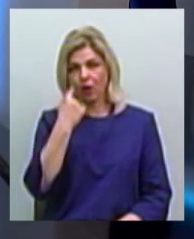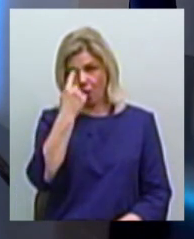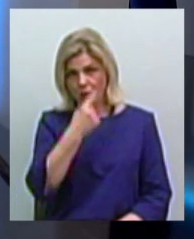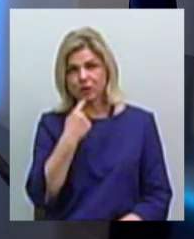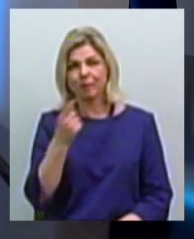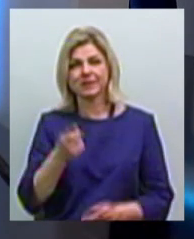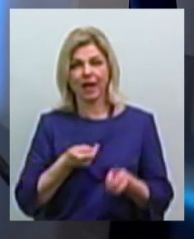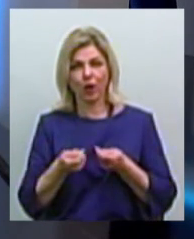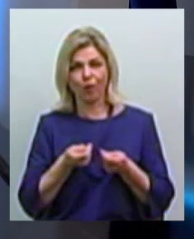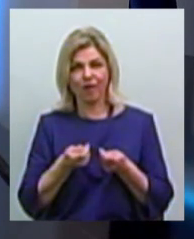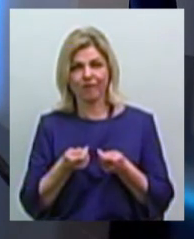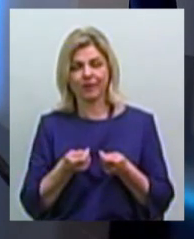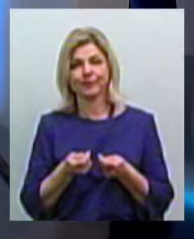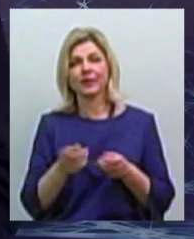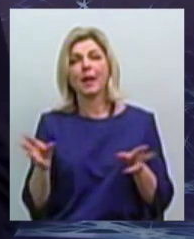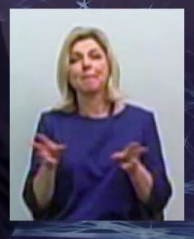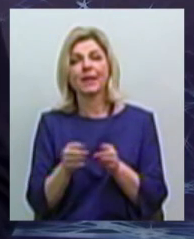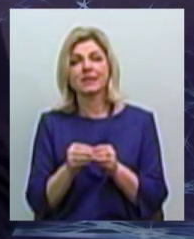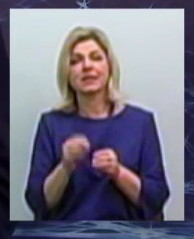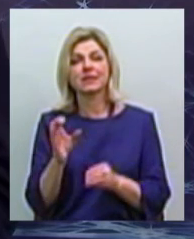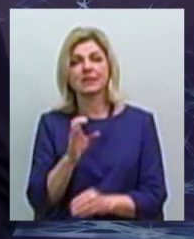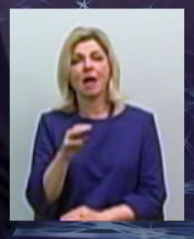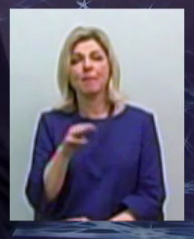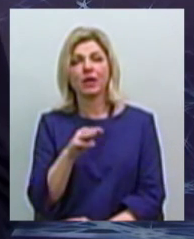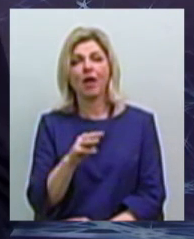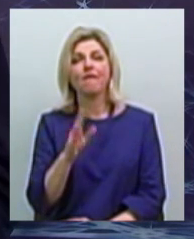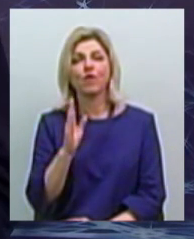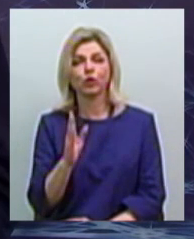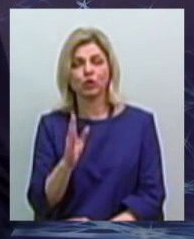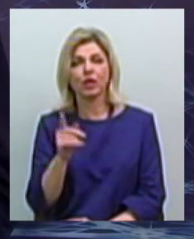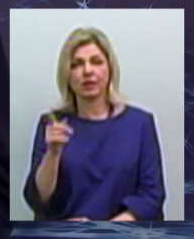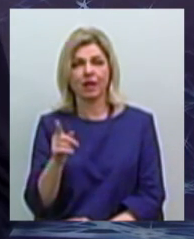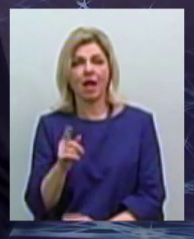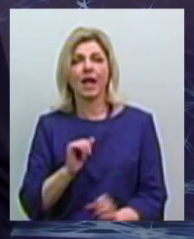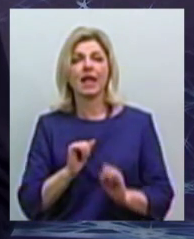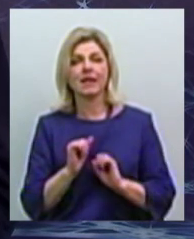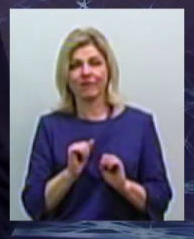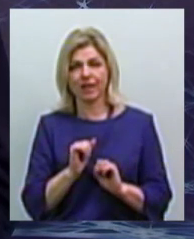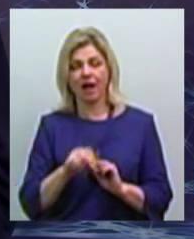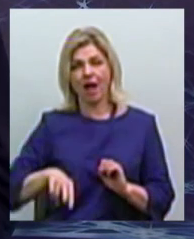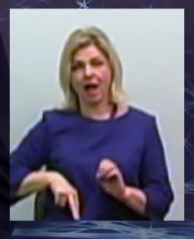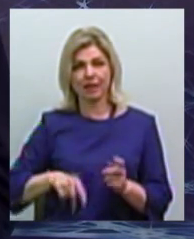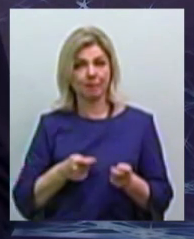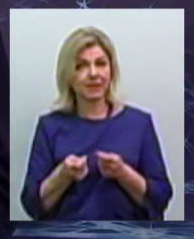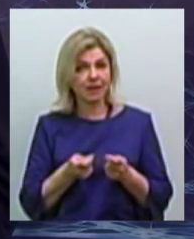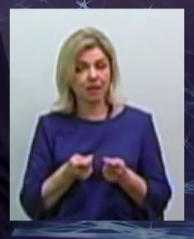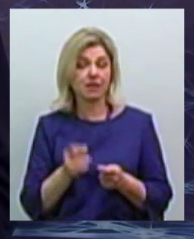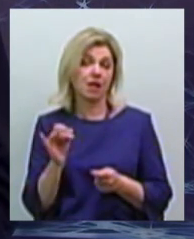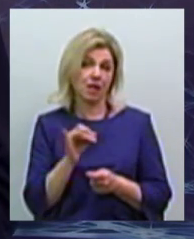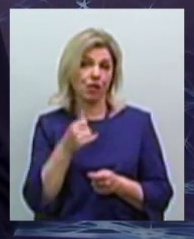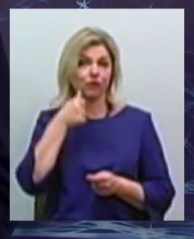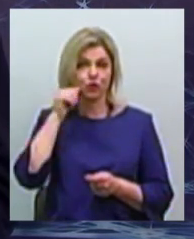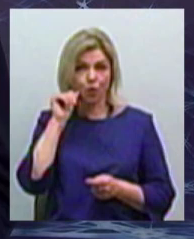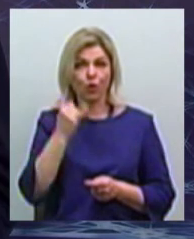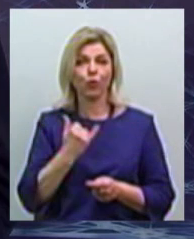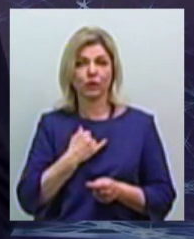Так, особисто керував спільно з Мариною Волошнюк, це керівником патронатної служби голови облдержадміністрації. І вже вчора в